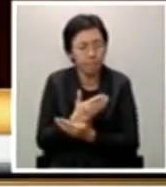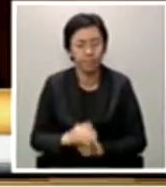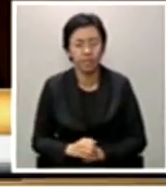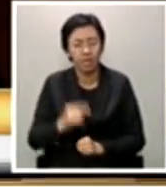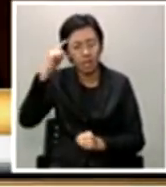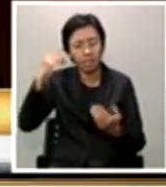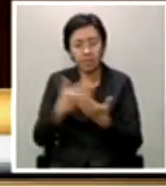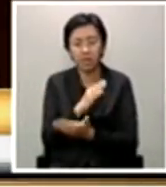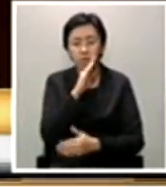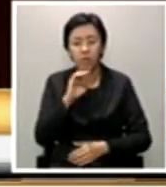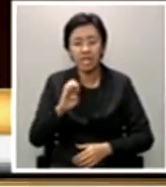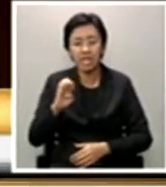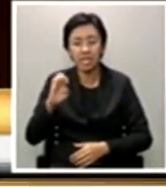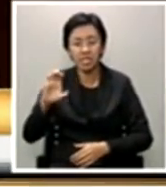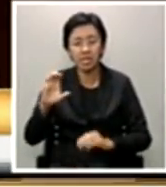ถ้าไม่มี EEC